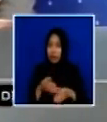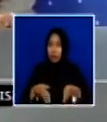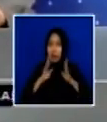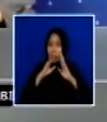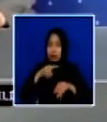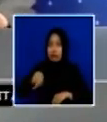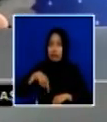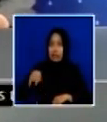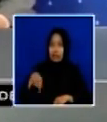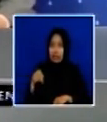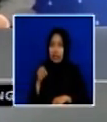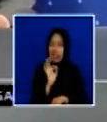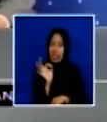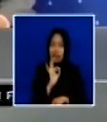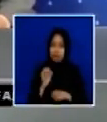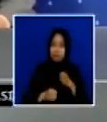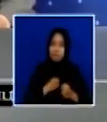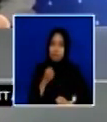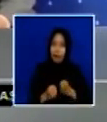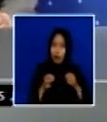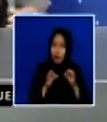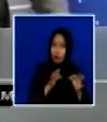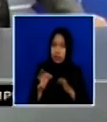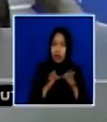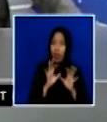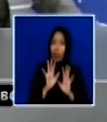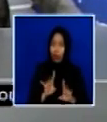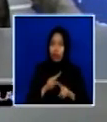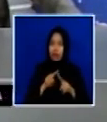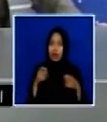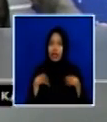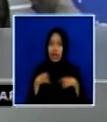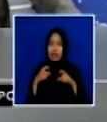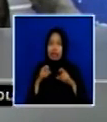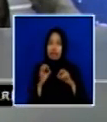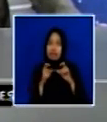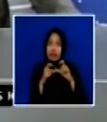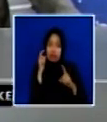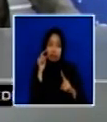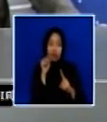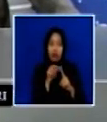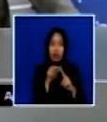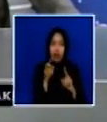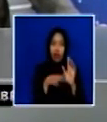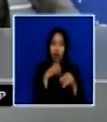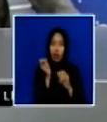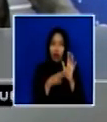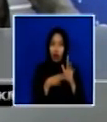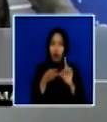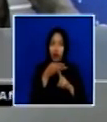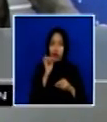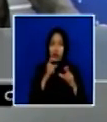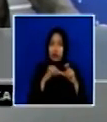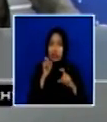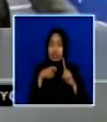110 tidak hanya mengerjakan pembangunan sarana fisik saja namun juga sasaran non fisik ya salah satunya dengan mengadakan Diklat